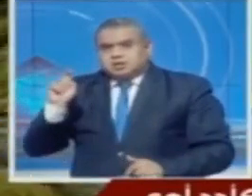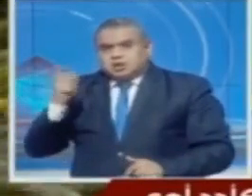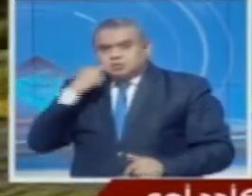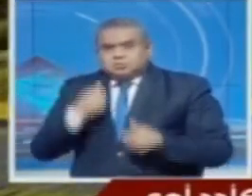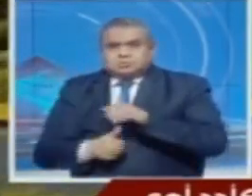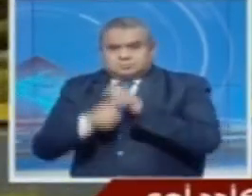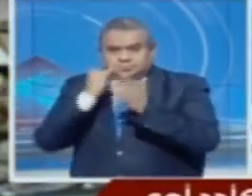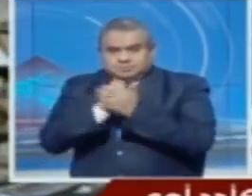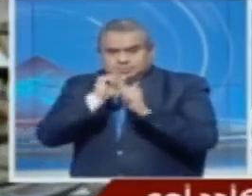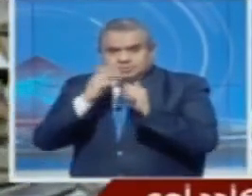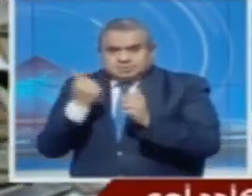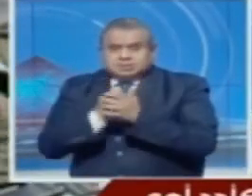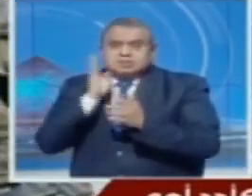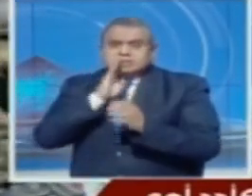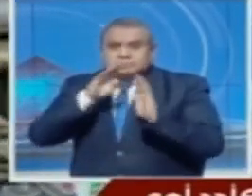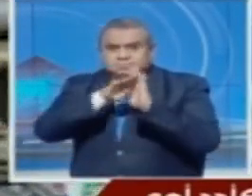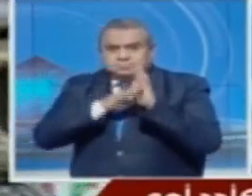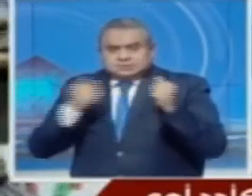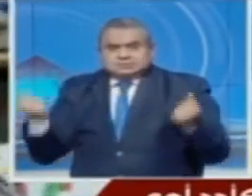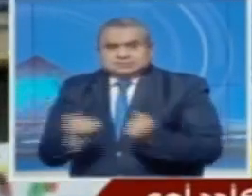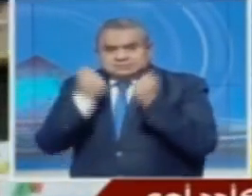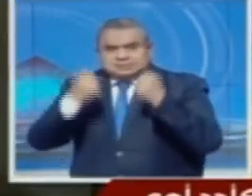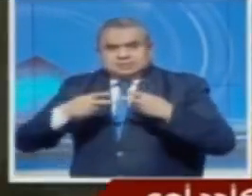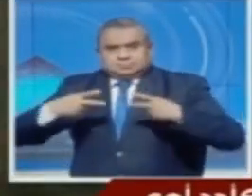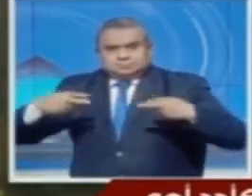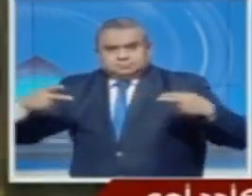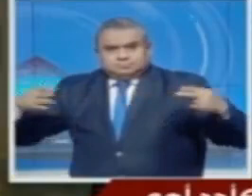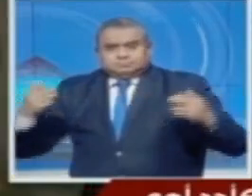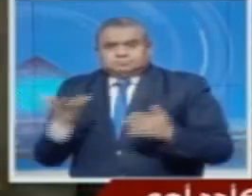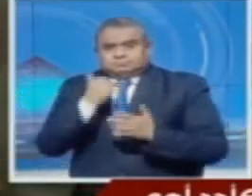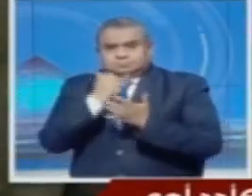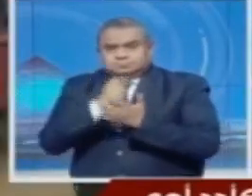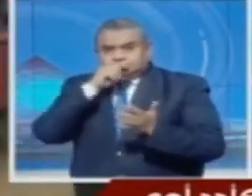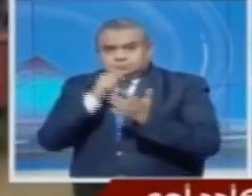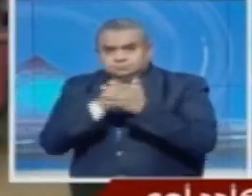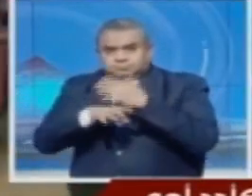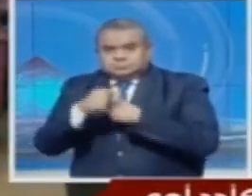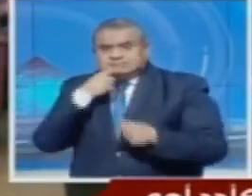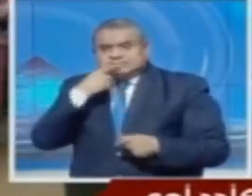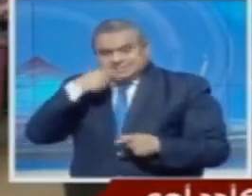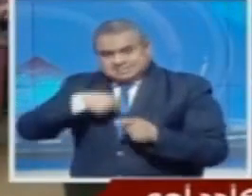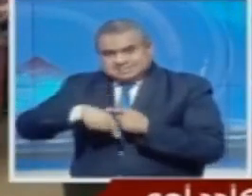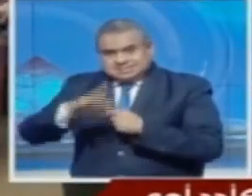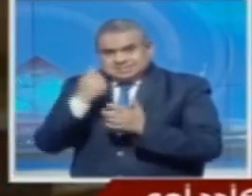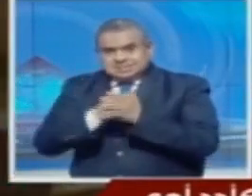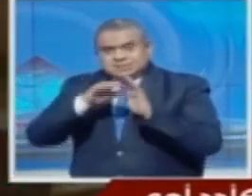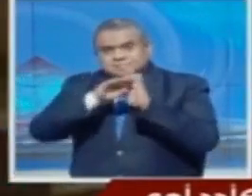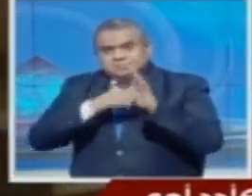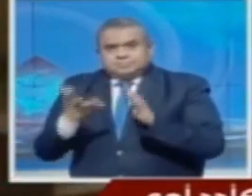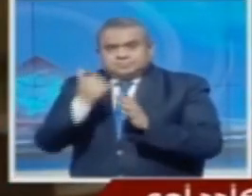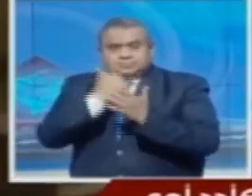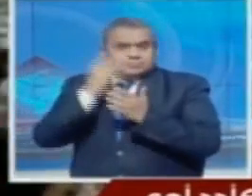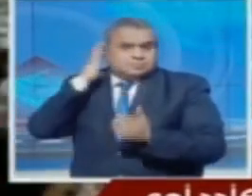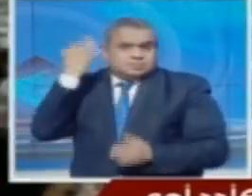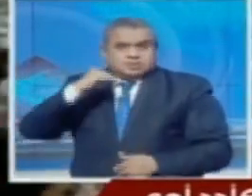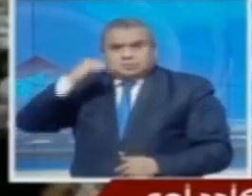القادة والأركان، تناول الدورات التدريبية المختلفة التي تم تنفيذها خلال العام الجاري لإعداد وتأهيل أجيال